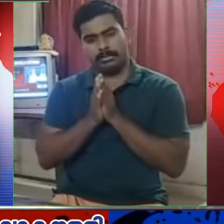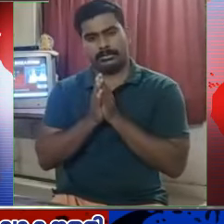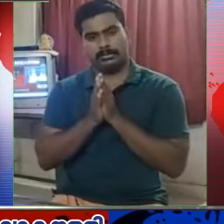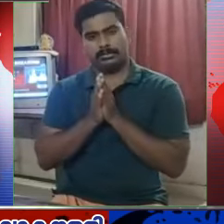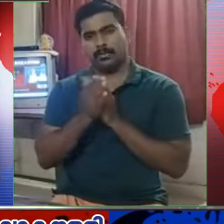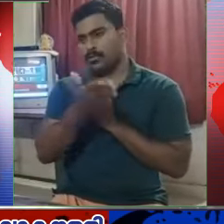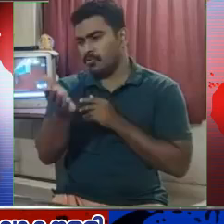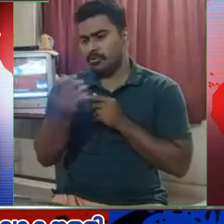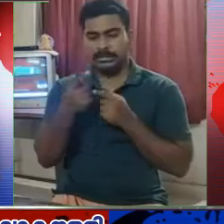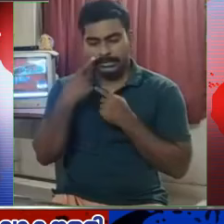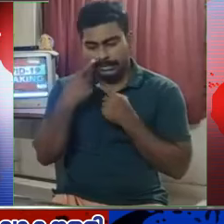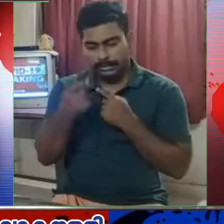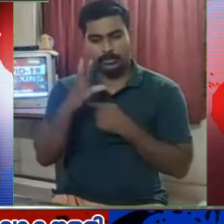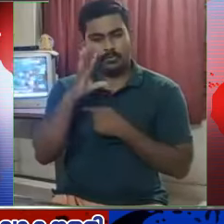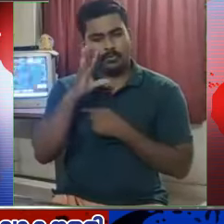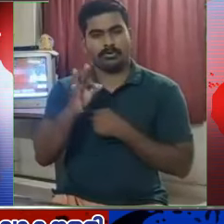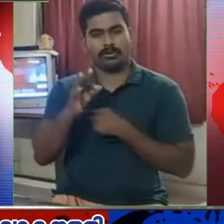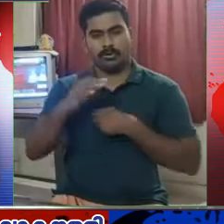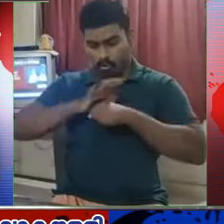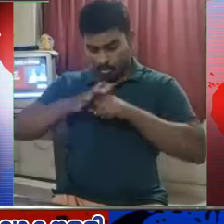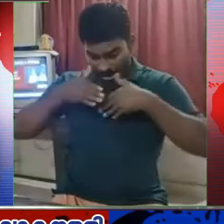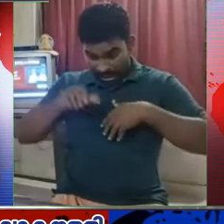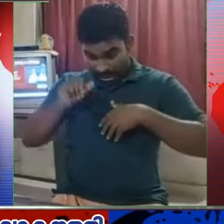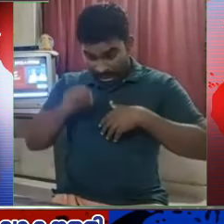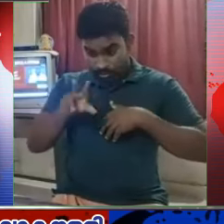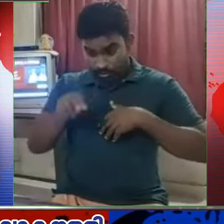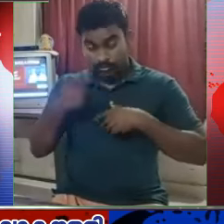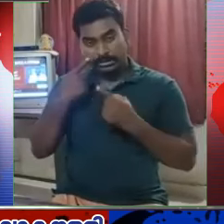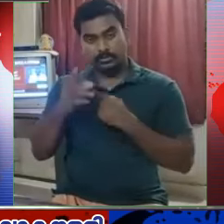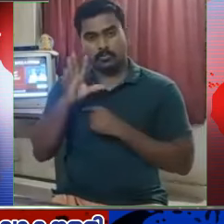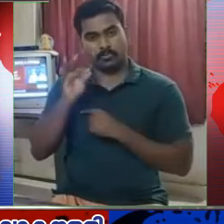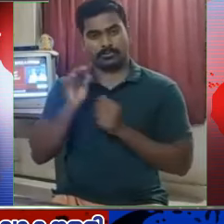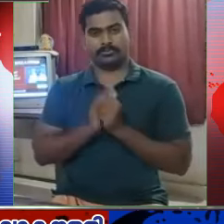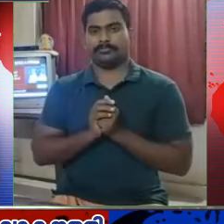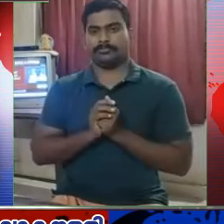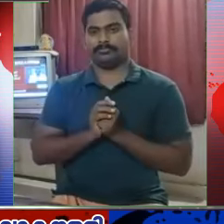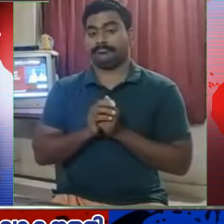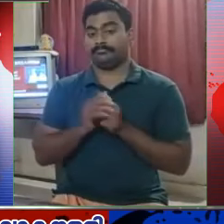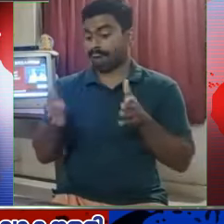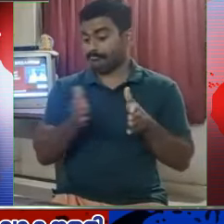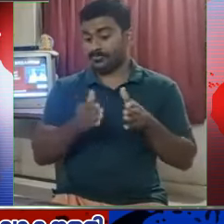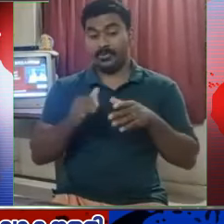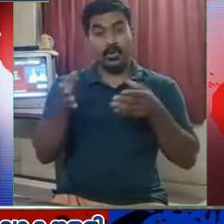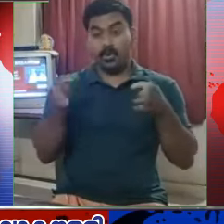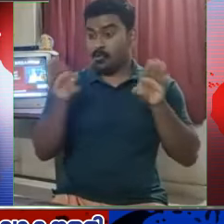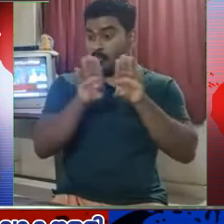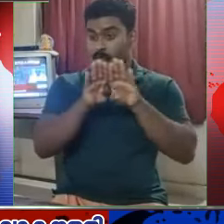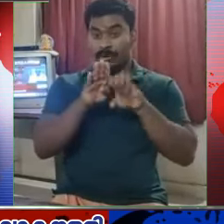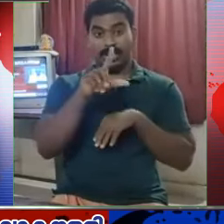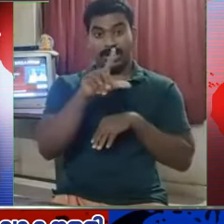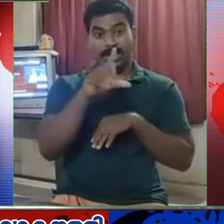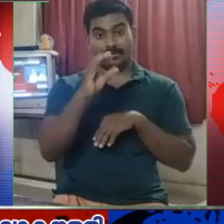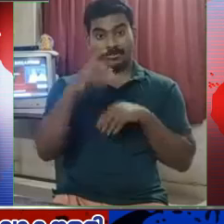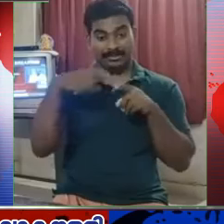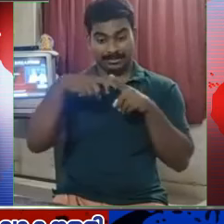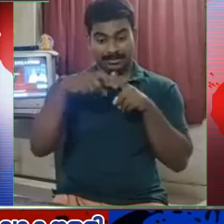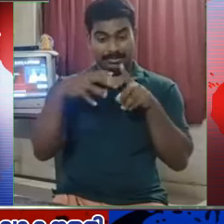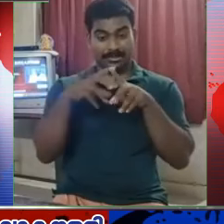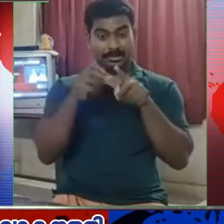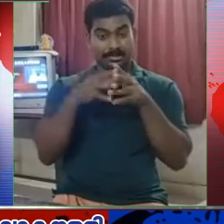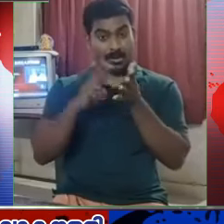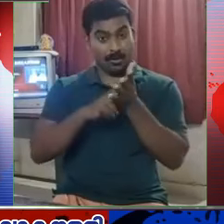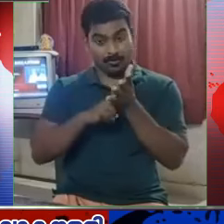രോഗബാധയുള്ളവരായിരുന്നോ എന്ന കാര്യം ഉറപ്പിച്ച് പറയാൻ പറ്റാത്തതുകൊണ്ടാണ്. അപ്പോൾ അതൊരു ബുദ്ധിമുട്ടായി